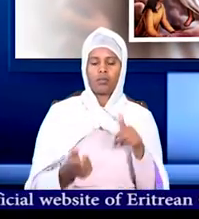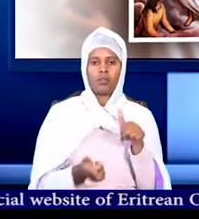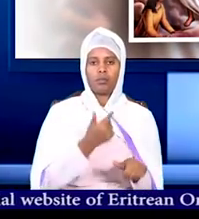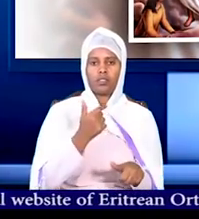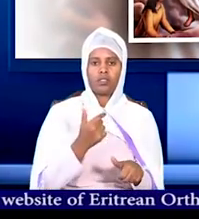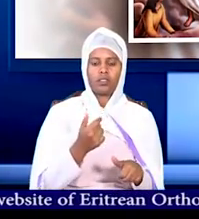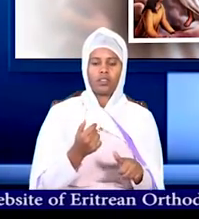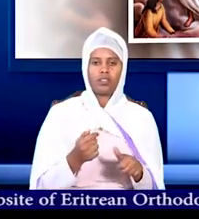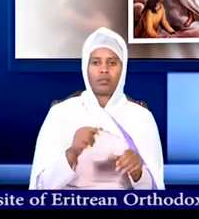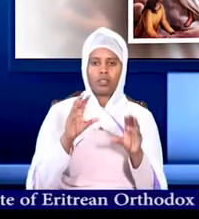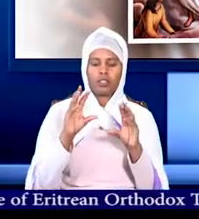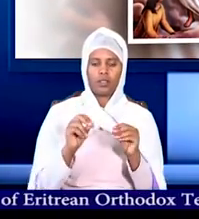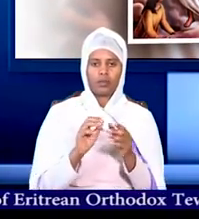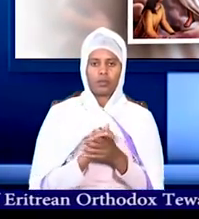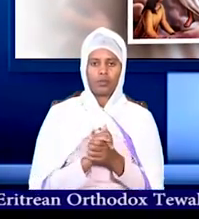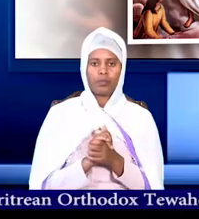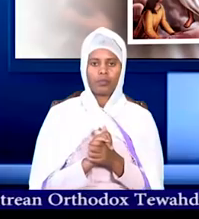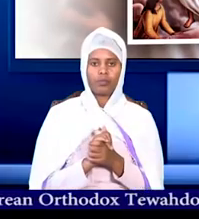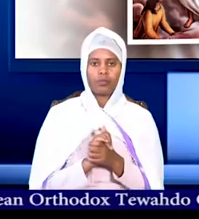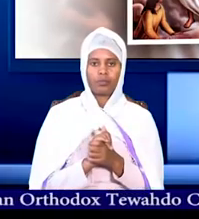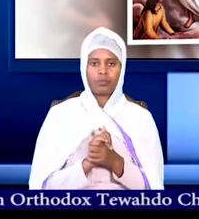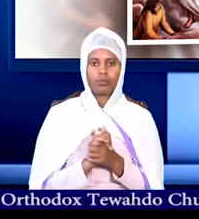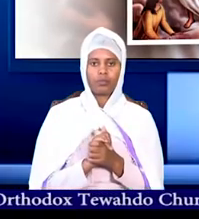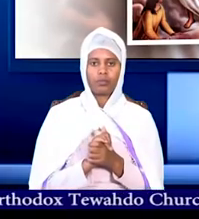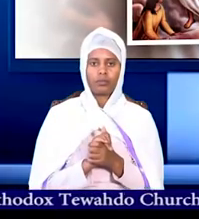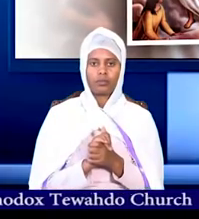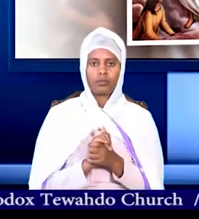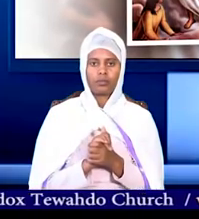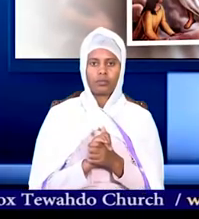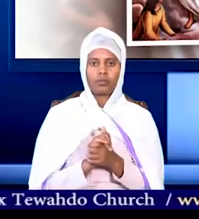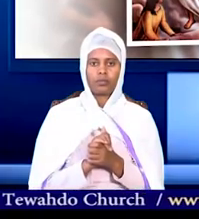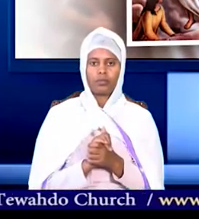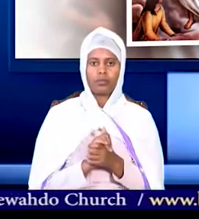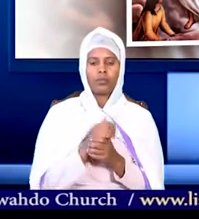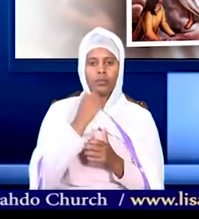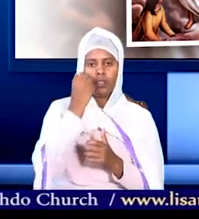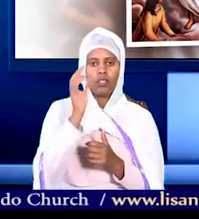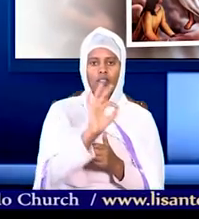ንዝክራ ዘለና ካብዚ መሰረት እዚ ድመፀ ማለት እዩ